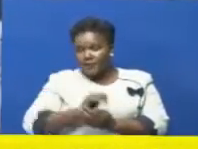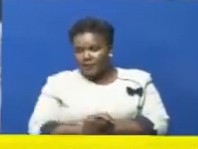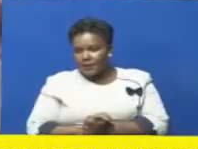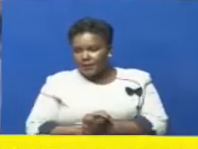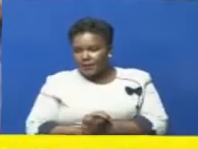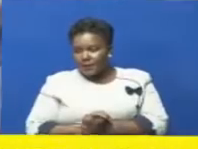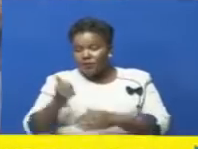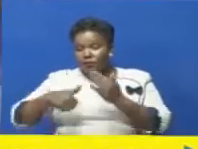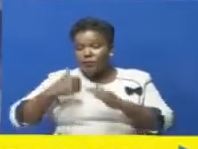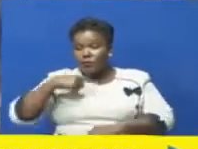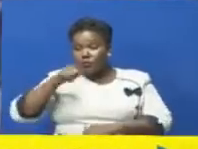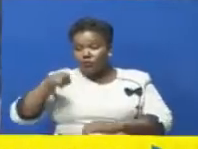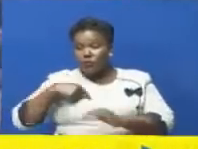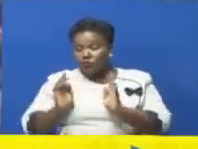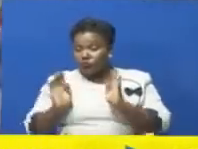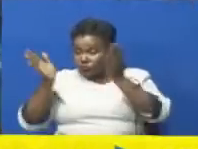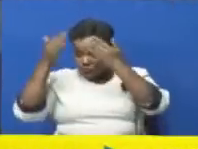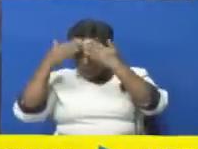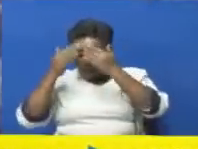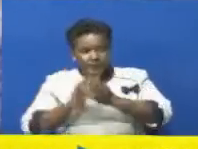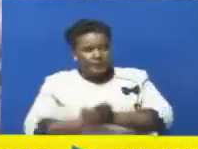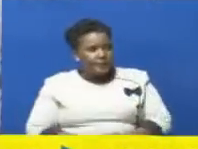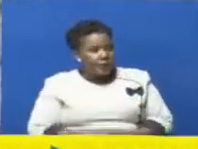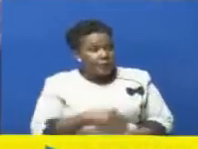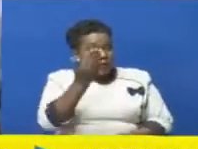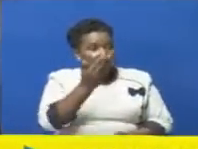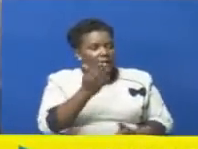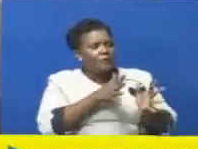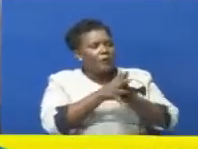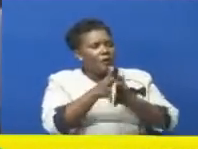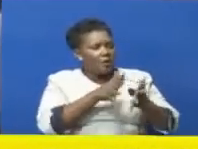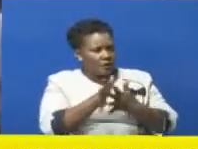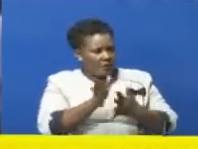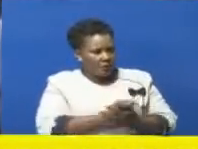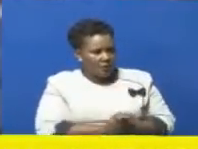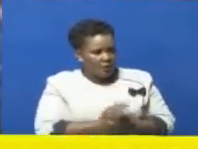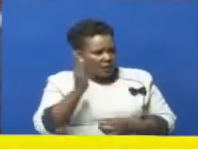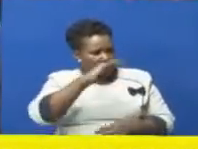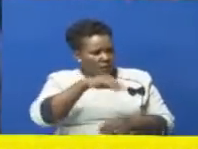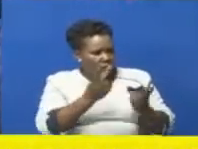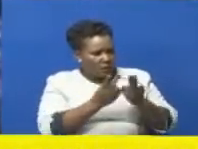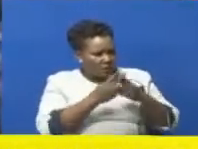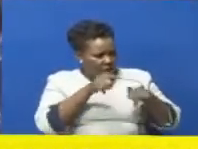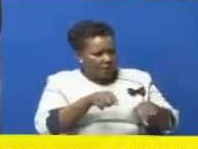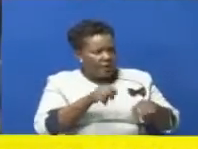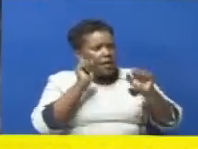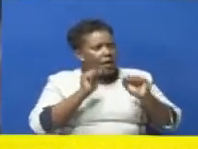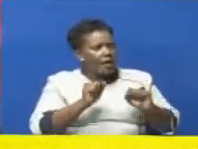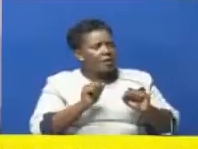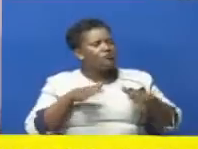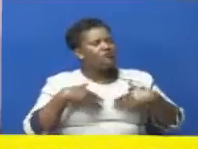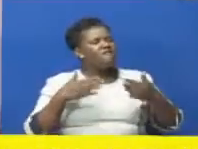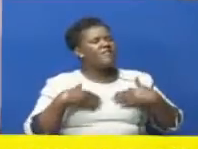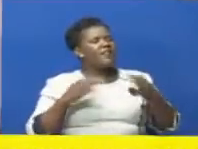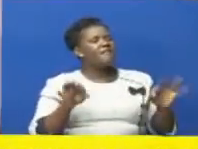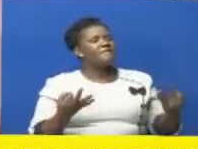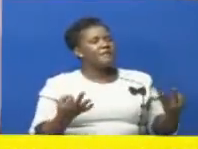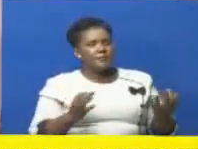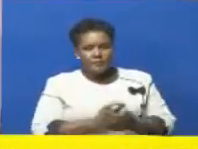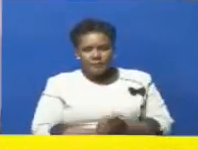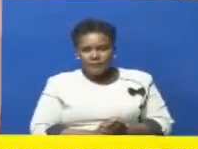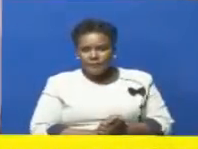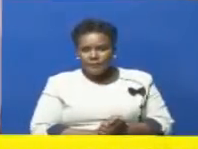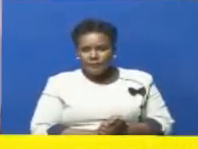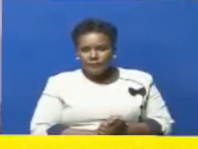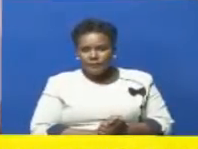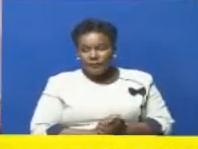kitu. Wengine wanaeleza namna ambavyo siku hii inapaswa kusherehekewa. Kufika mwezi huu